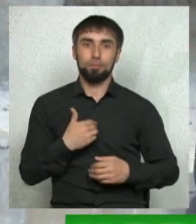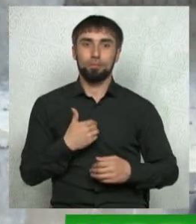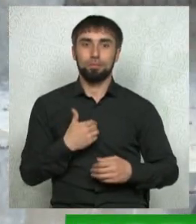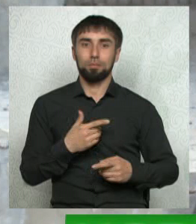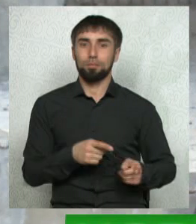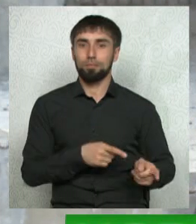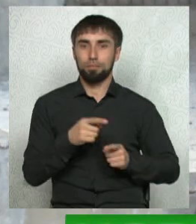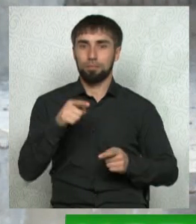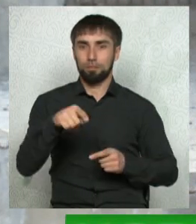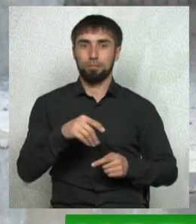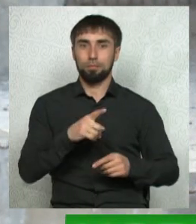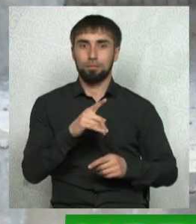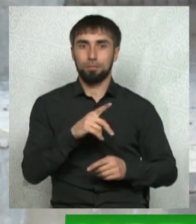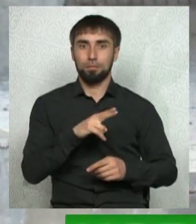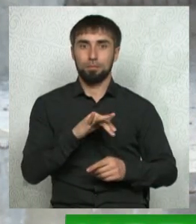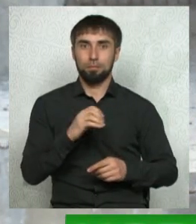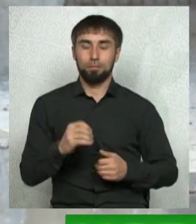в это здание,